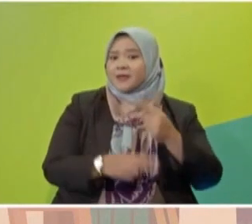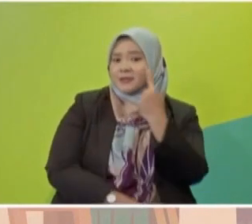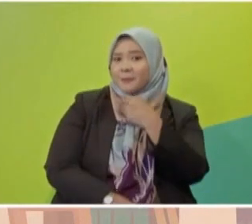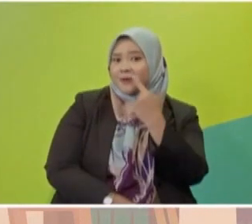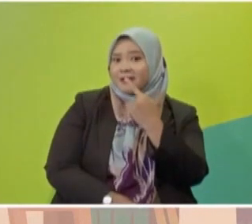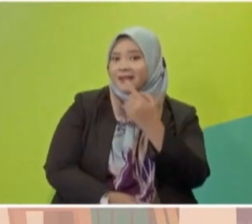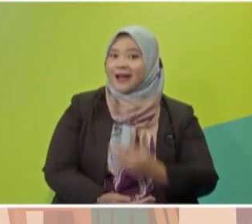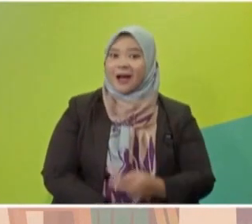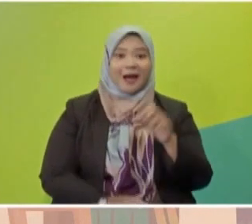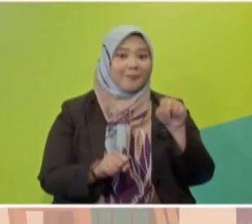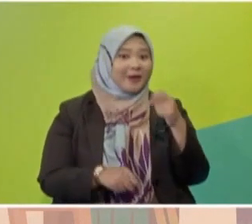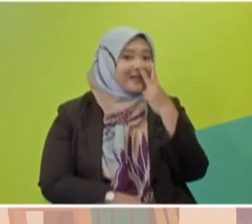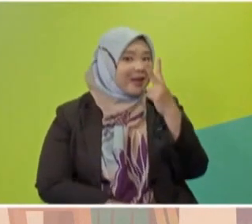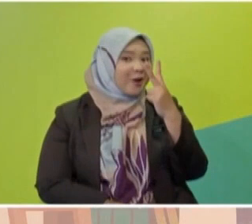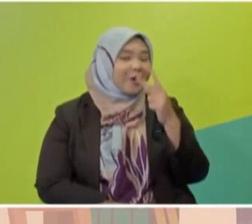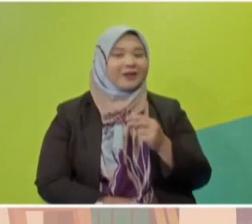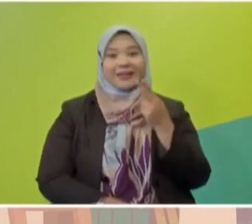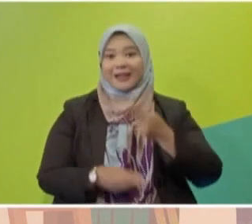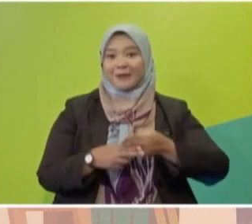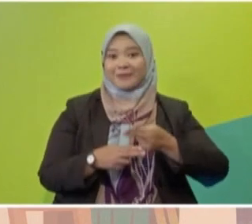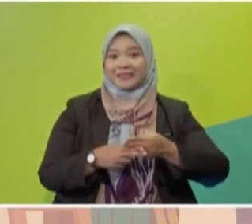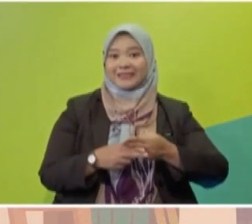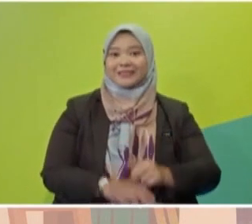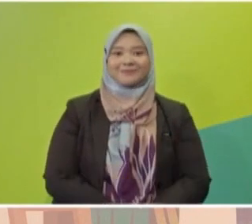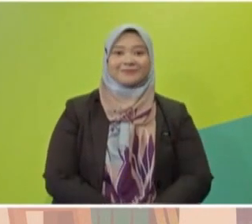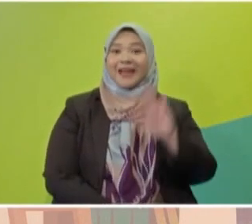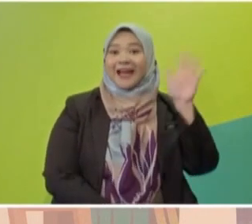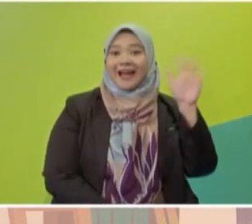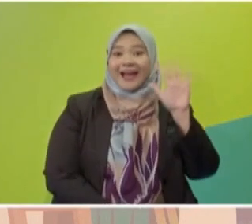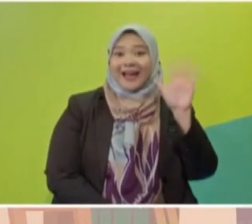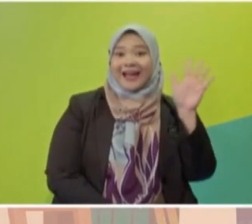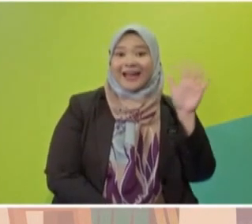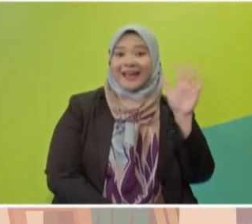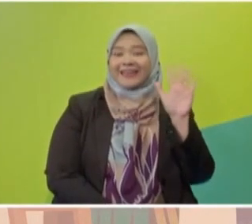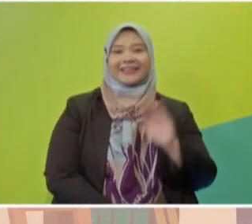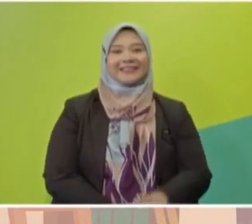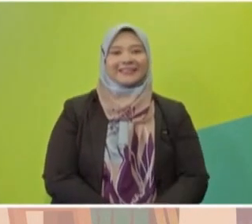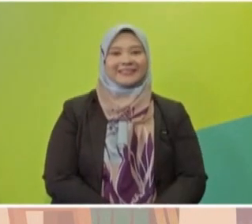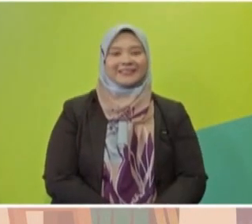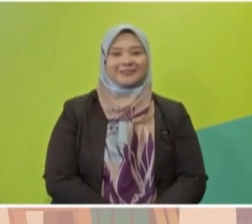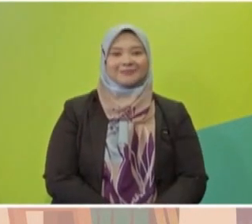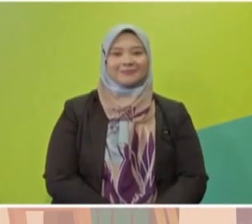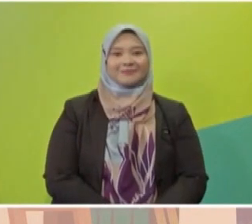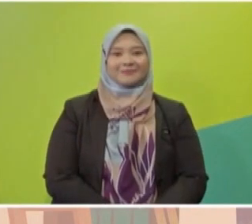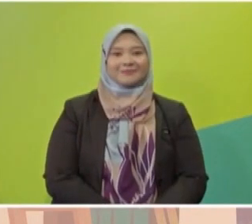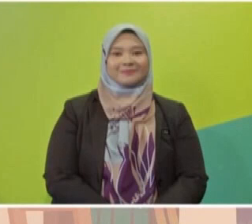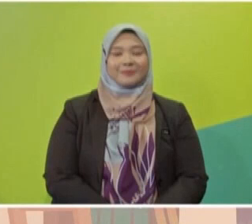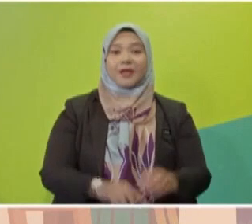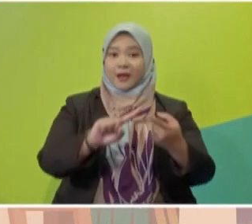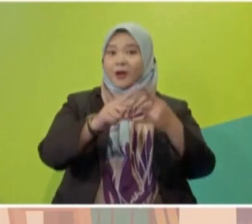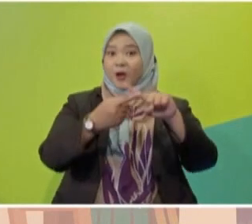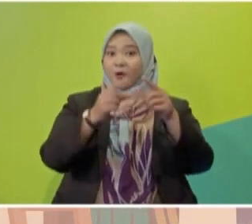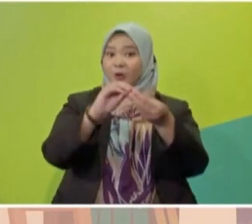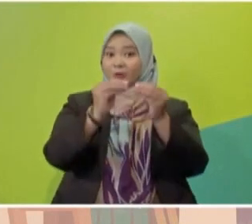Ilham. Hai, selamat berkenalan. Selamat kenalan. Hai, Irdina. Baik, yang ketiga,